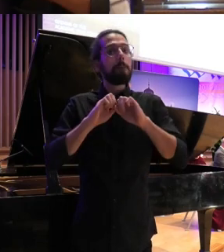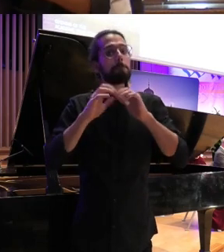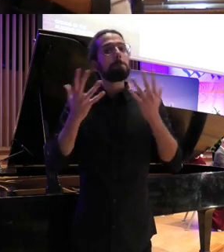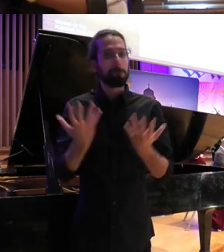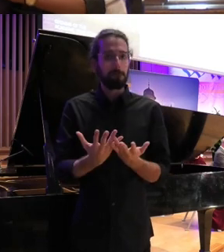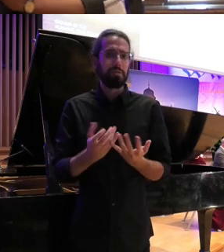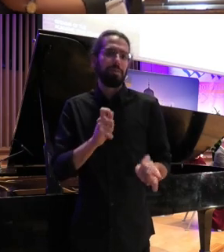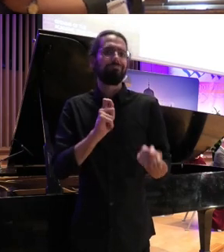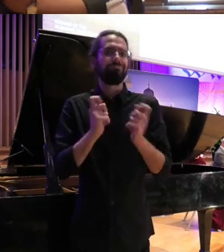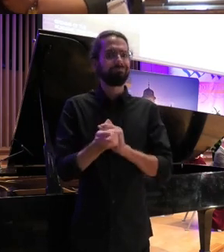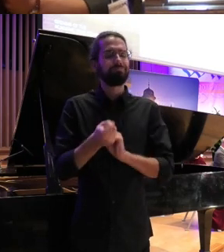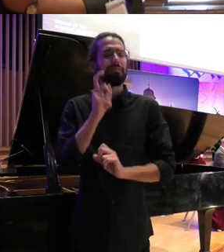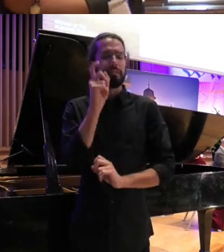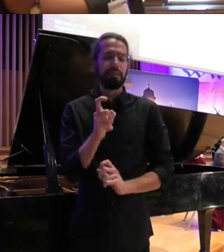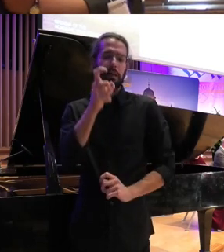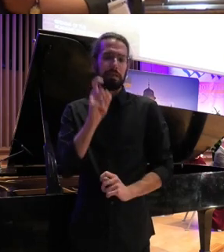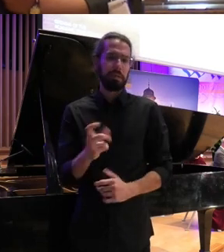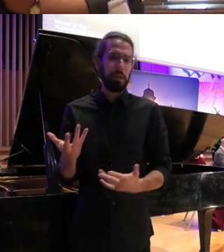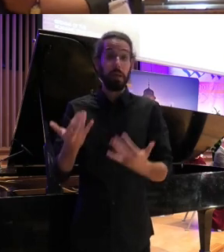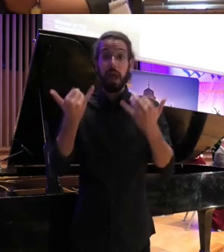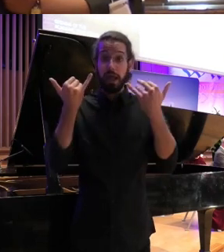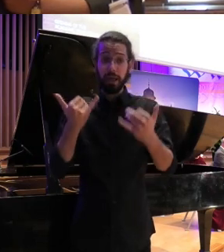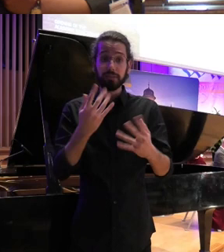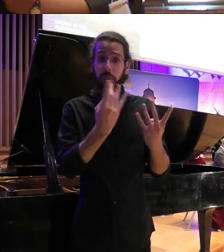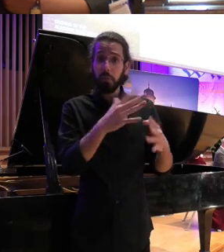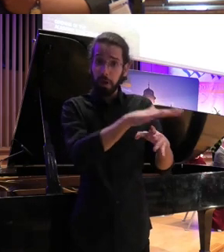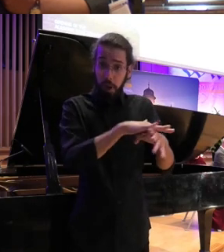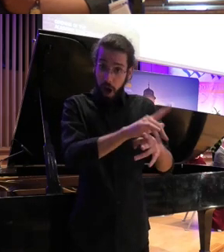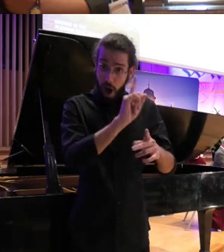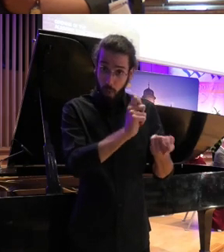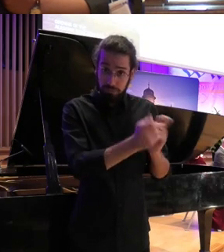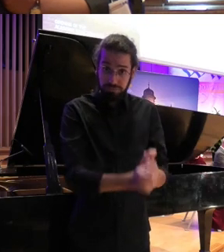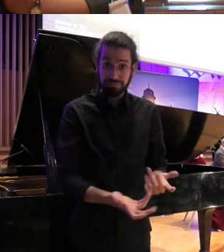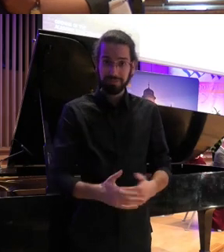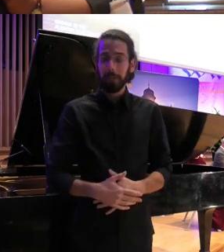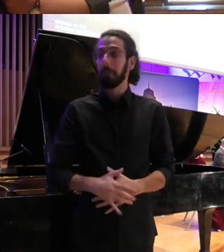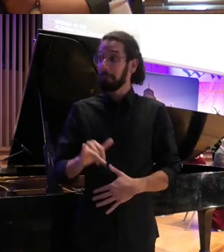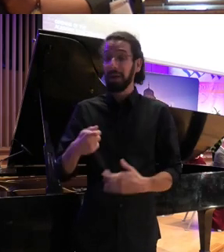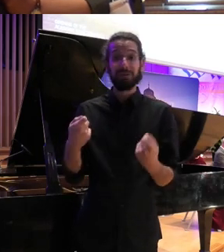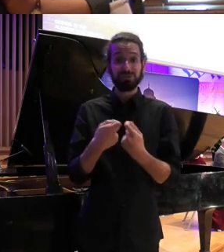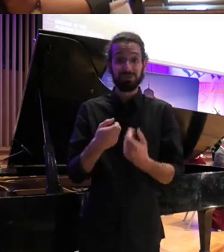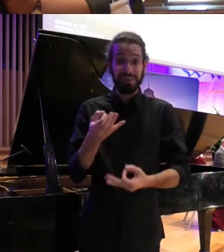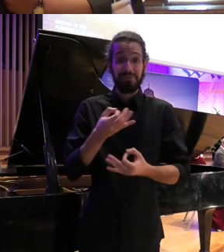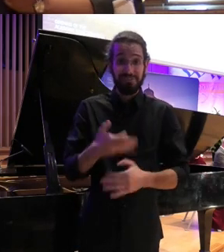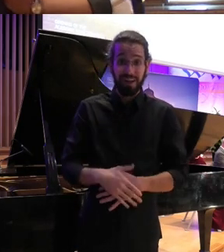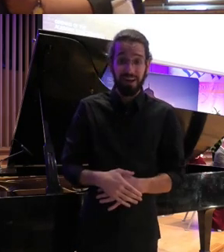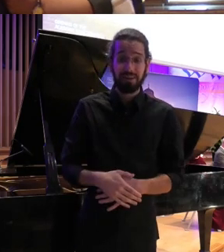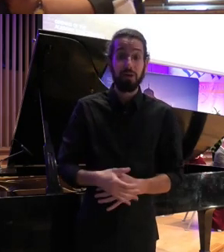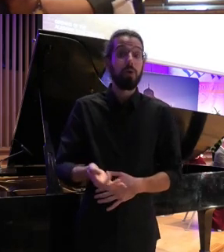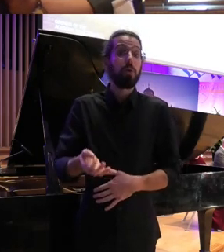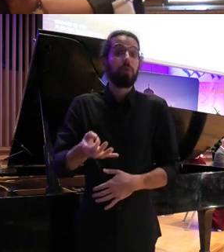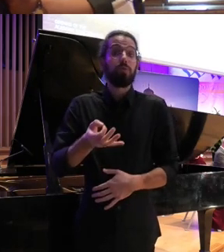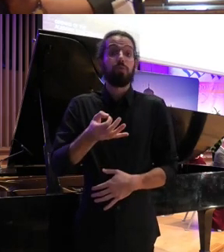erlebt. Was machen Sie da, was merken Sie da im mathematischen Bereich? Ja, das ist eine ganz spannende Frage. Also ich selbst, für mich